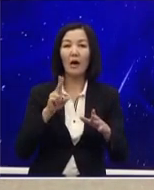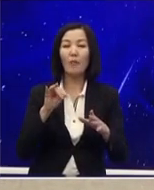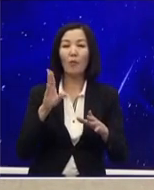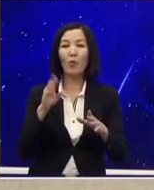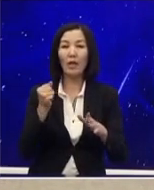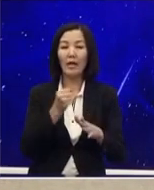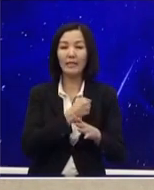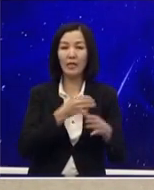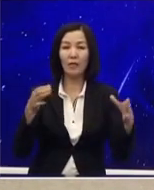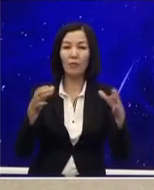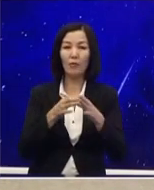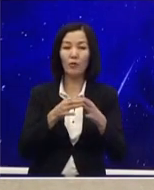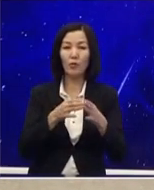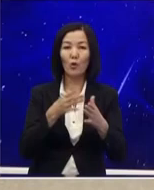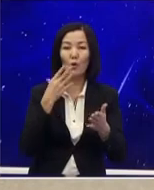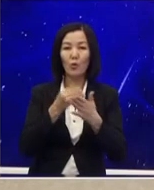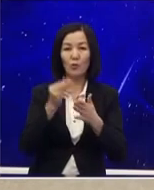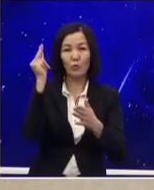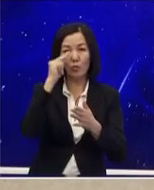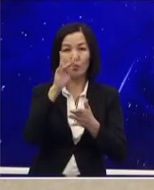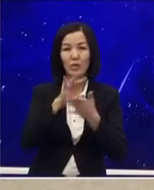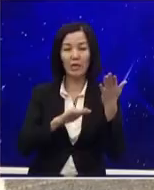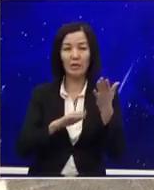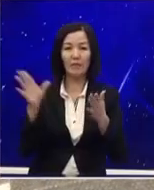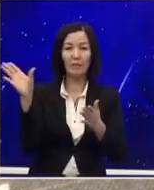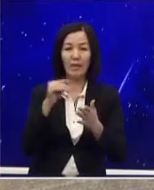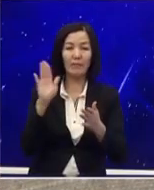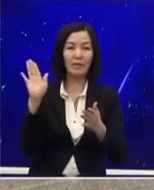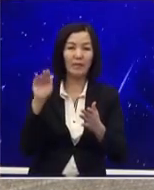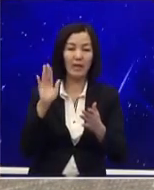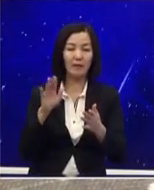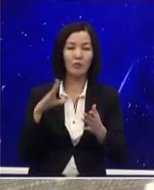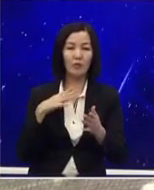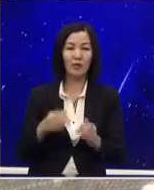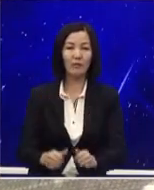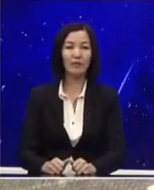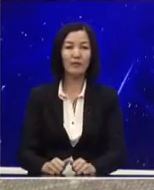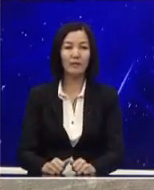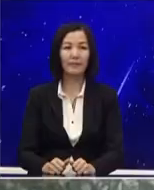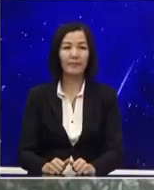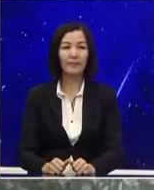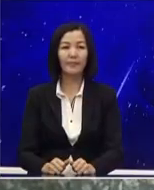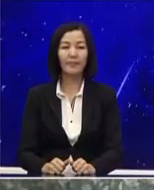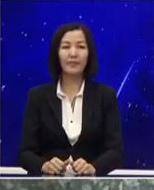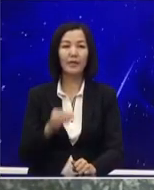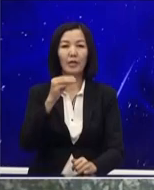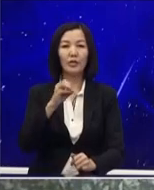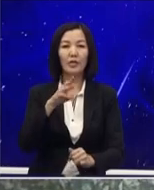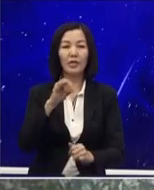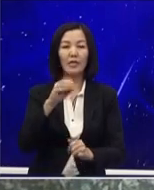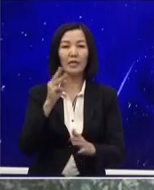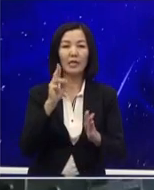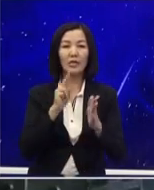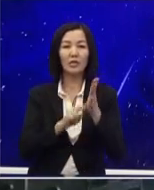жауынгерлік бөлімінде өз білімімді көрсеткім келеді. Бәріне сәлем жолдаймын. Воздушной обороны в Акмолинской области. Жетігендегі